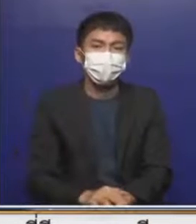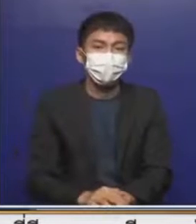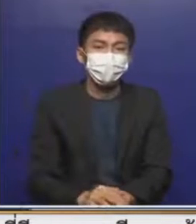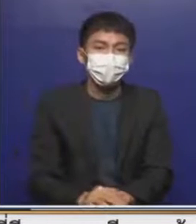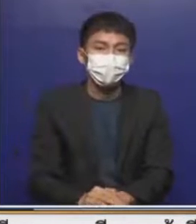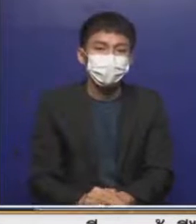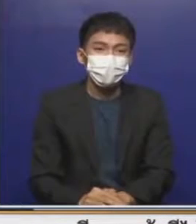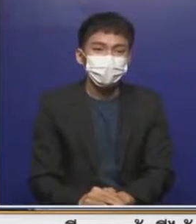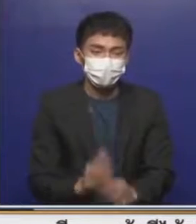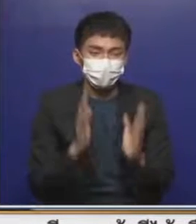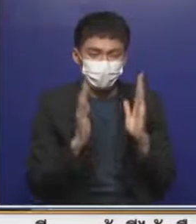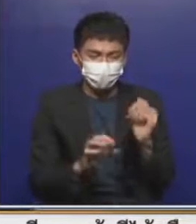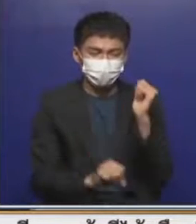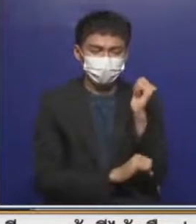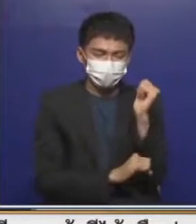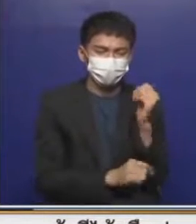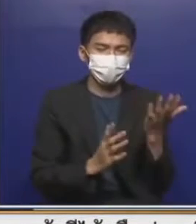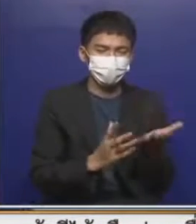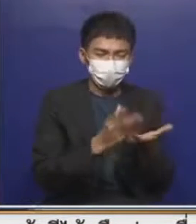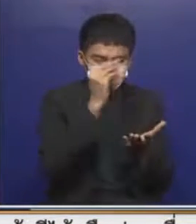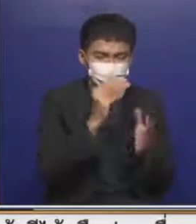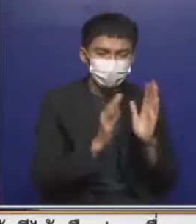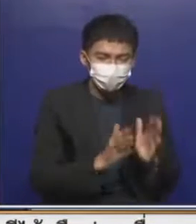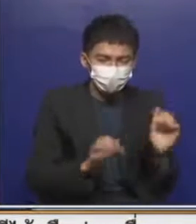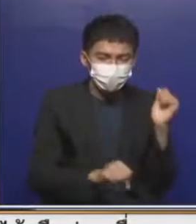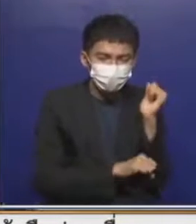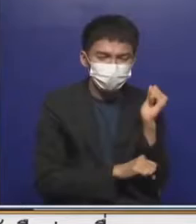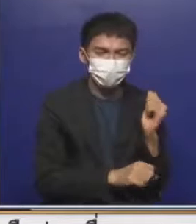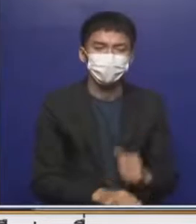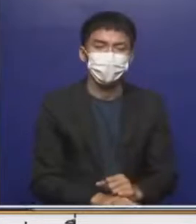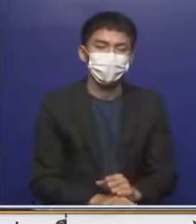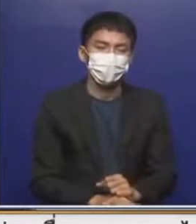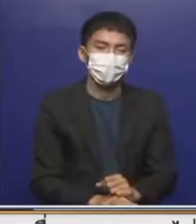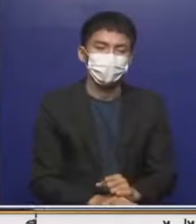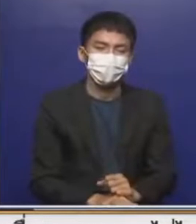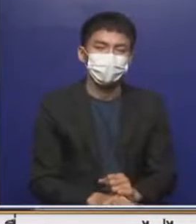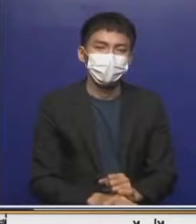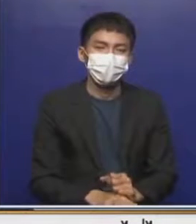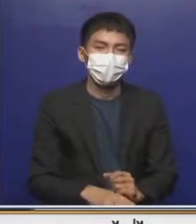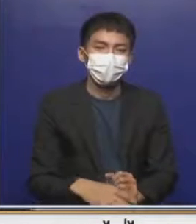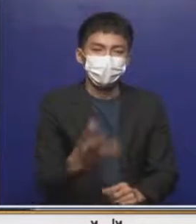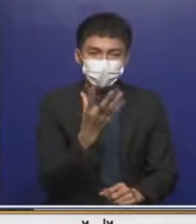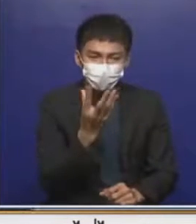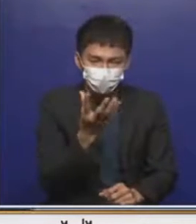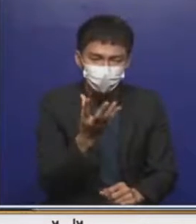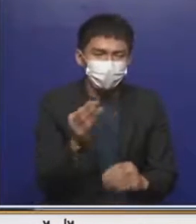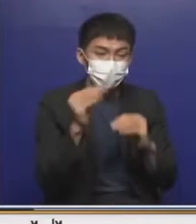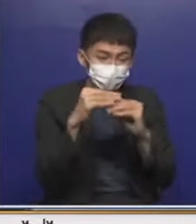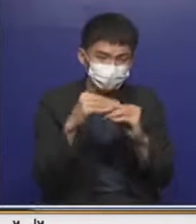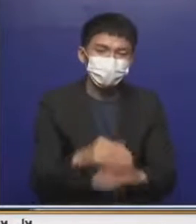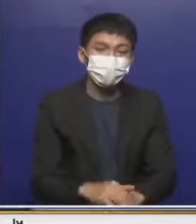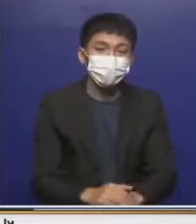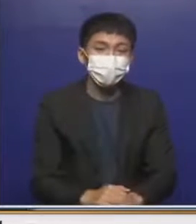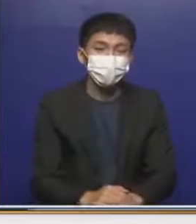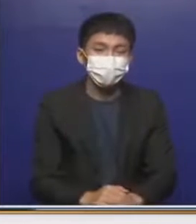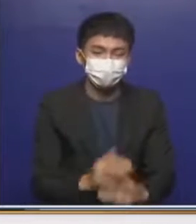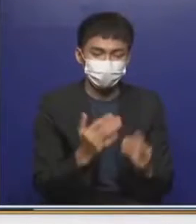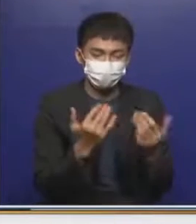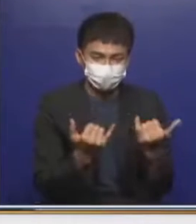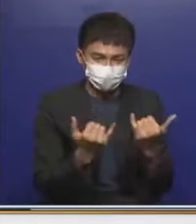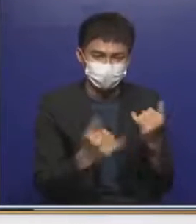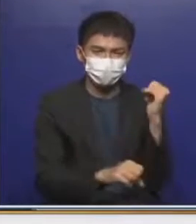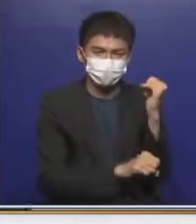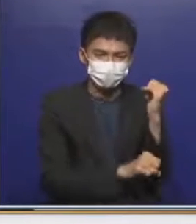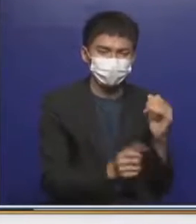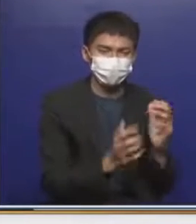เพิ่มมากขึ้นวามเหือมล้เพิ่มขึนนี่ไม่สาแ่ใจรฐบาลยไปตัดมบส้นเติมคามเหอมล้ไปซรก